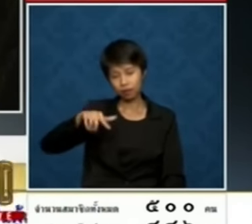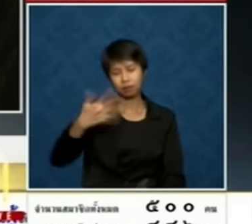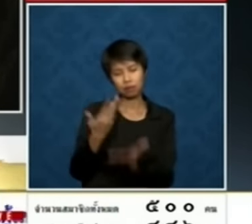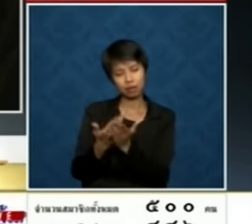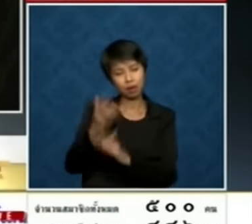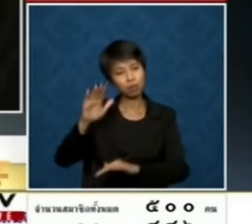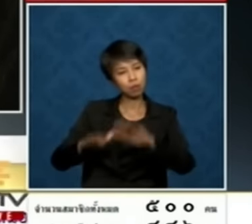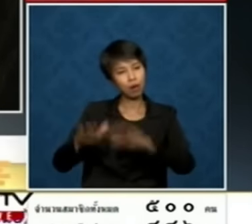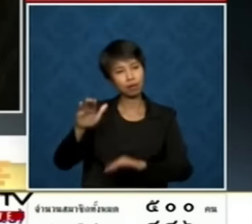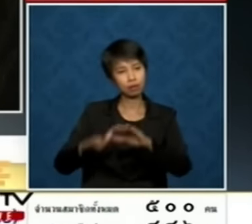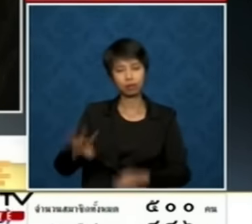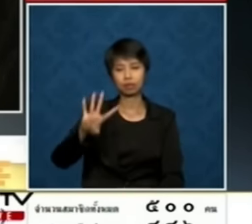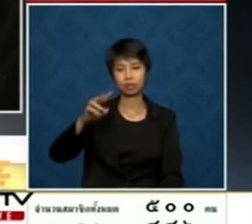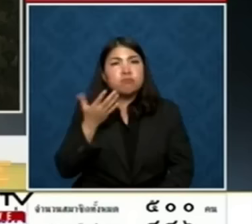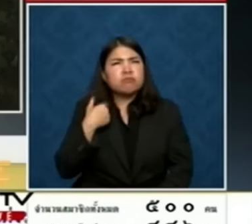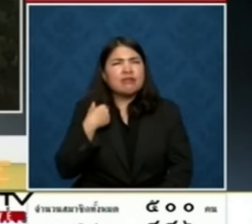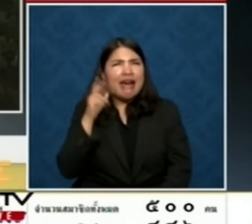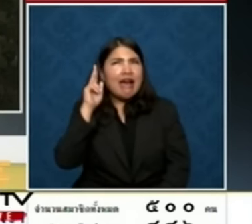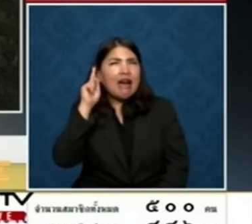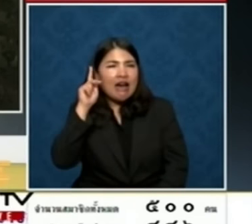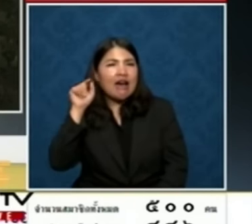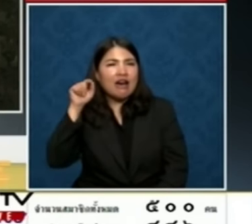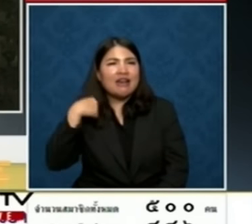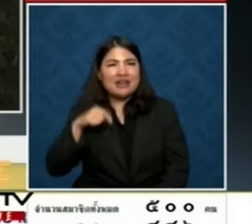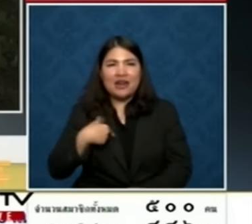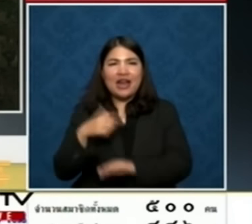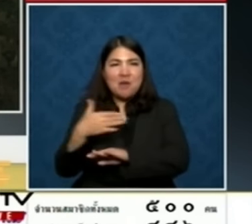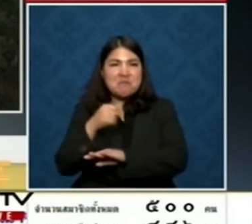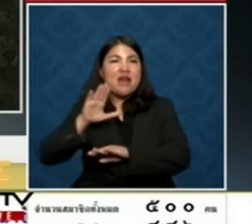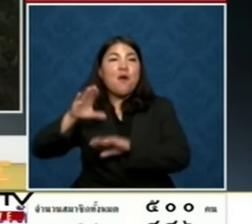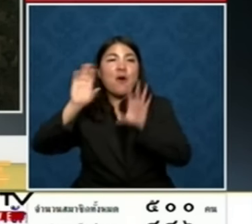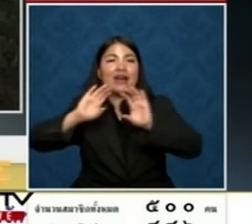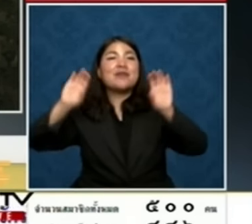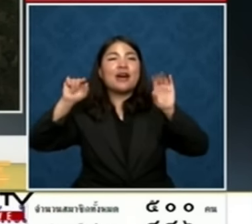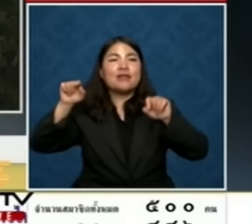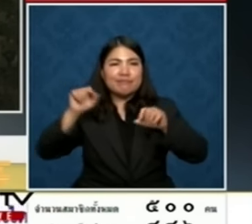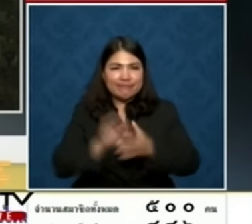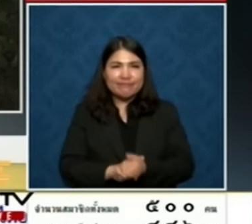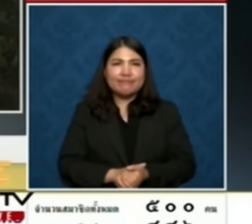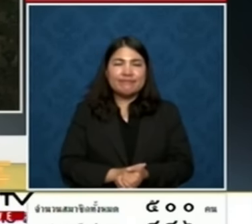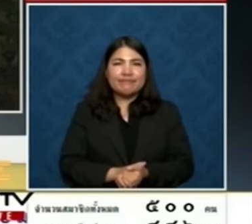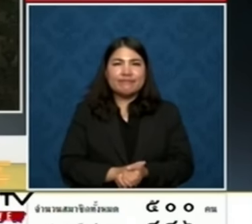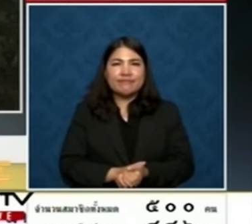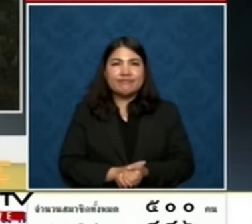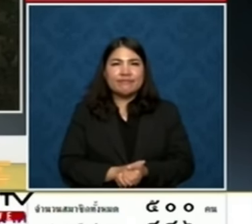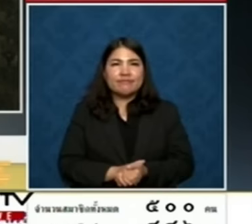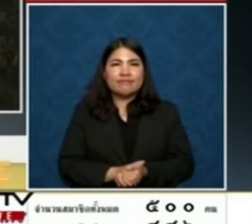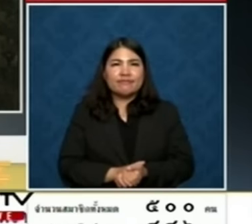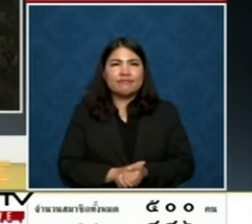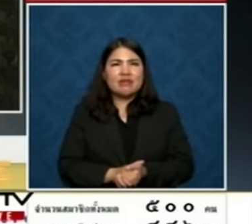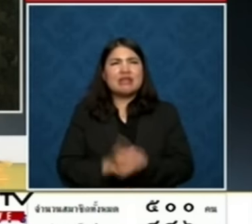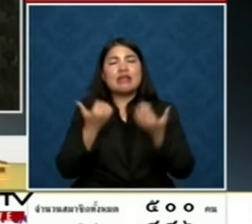มาถึงกรุงเทพฯก็มีขบวนการพาไปที่พม่าเพื่อเป็นโรแมนซ์สแกมก็คือใช้แอปหาคู่หลอกให้